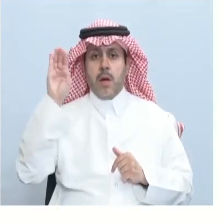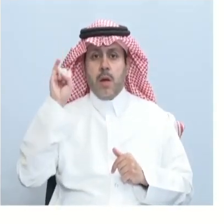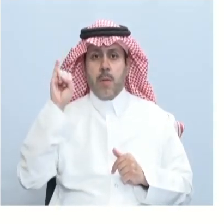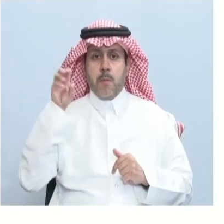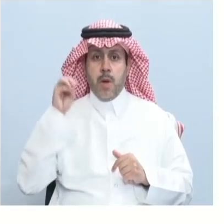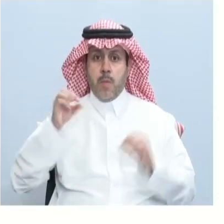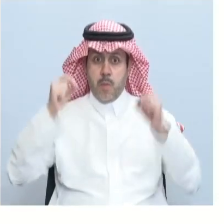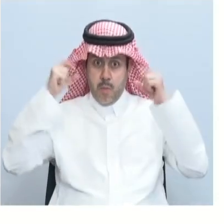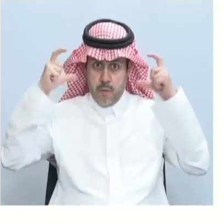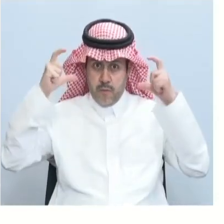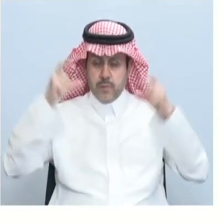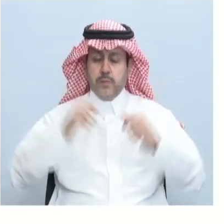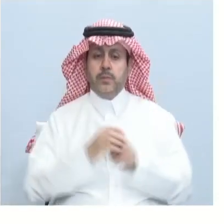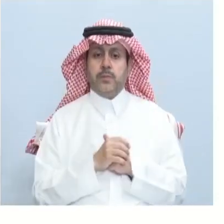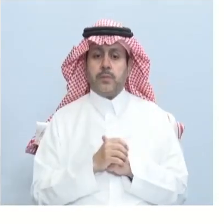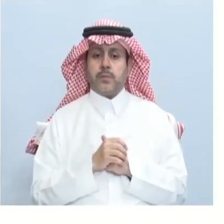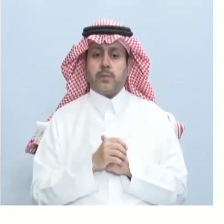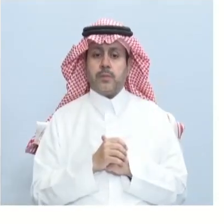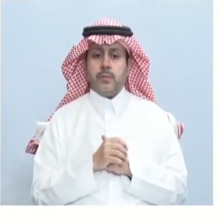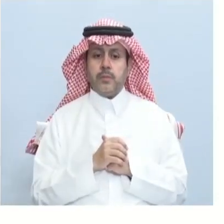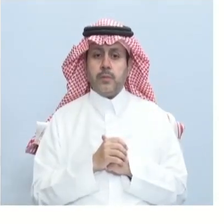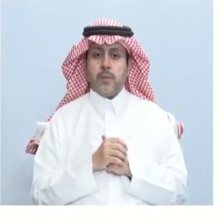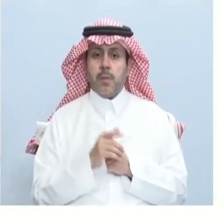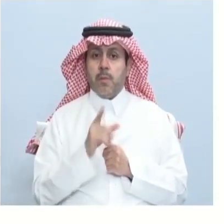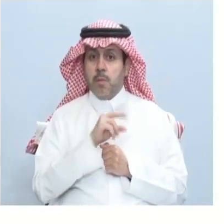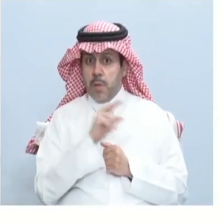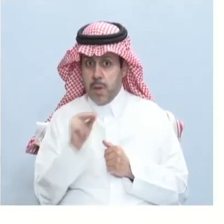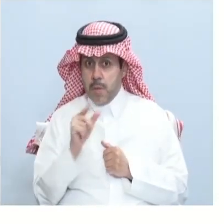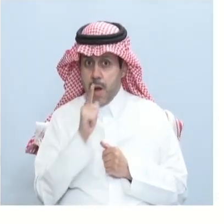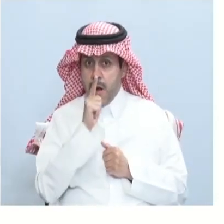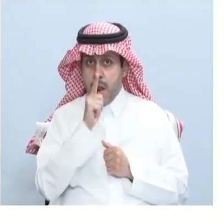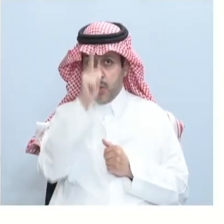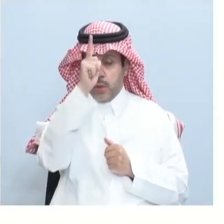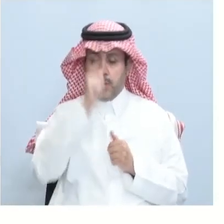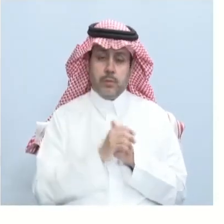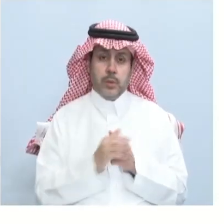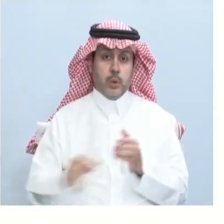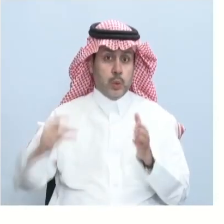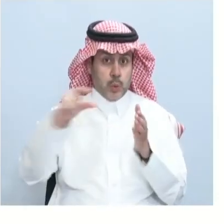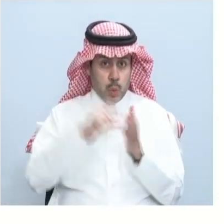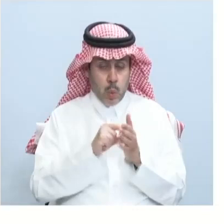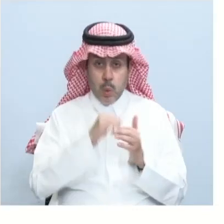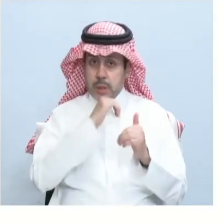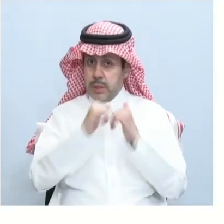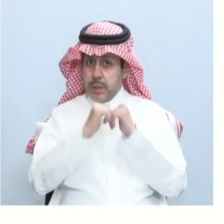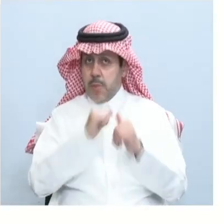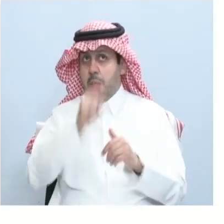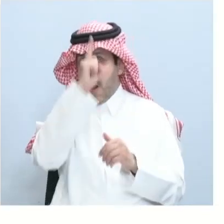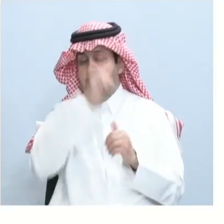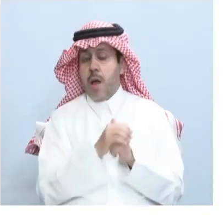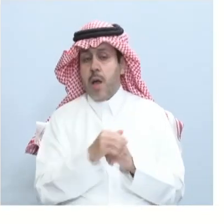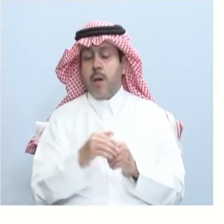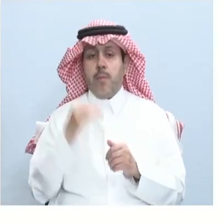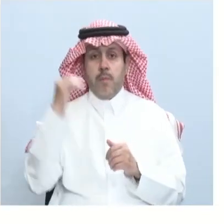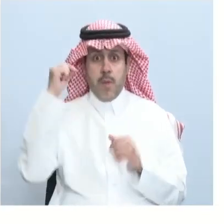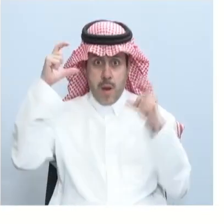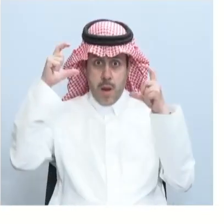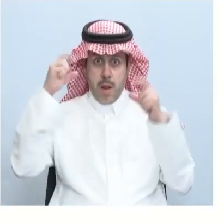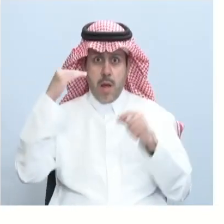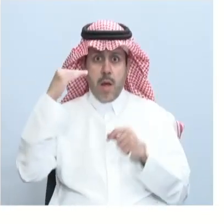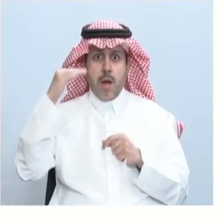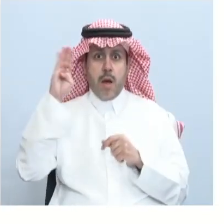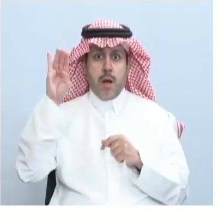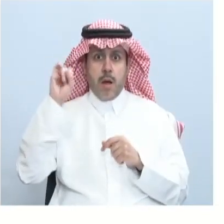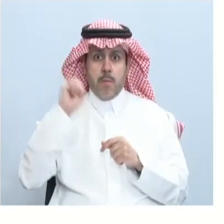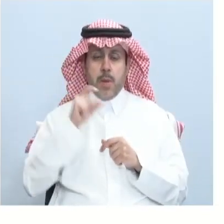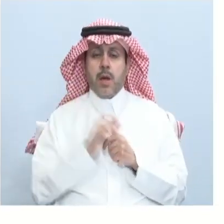قدر عال من الحكمه كما قال الله عز وجل ادع الى سبيل ربك بالحكمه والموعظه الحسنه